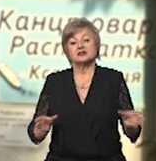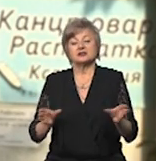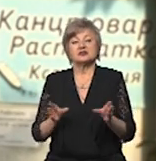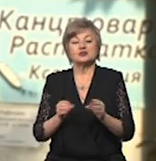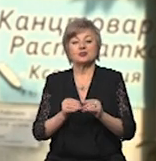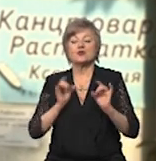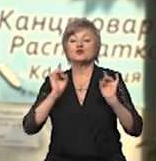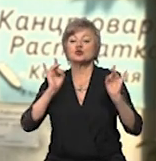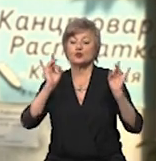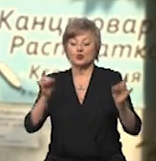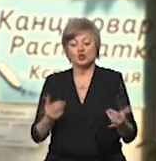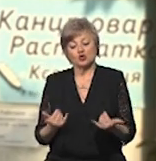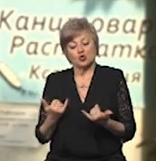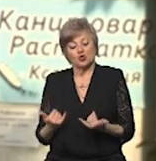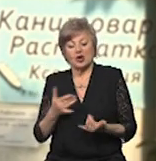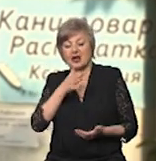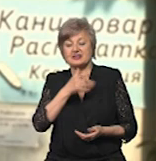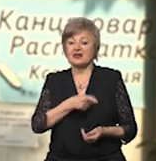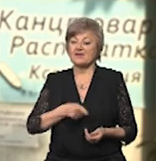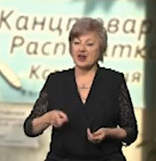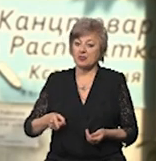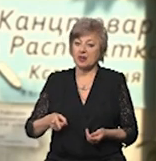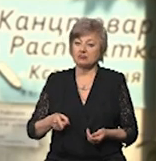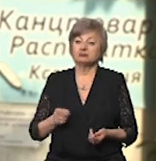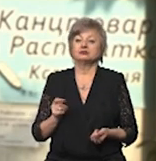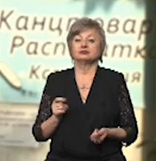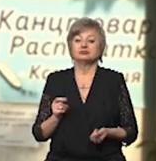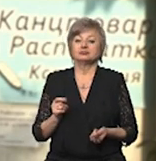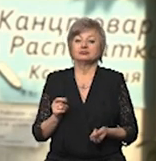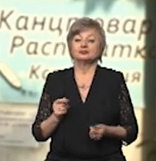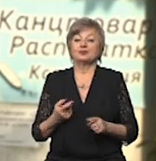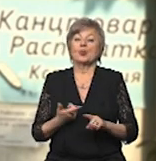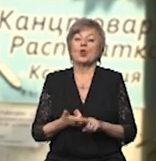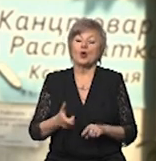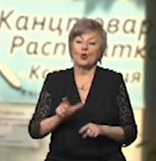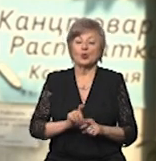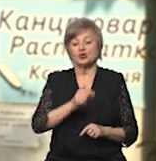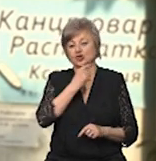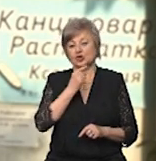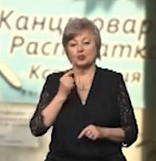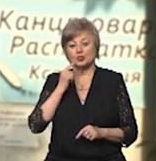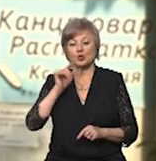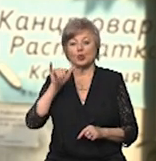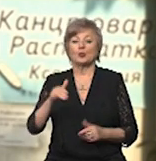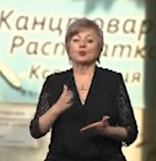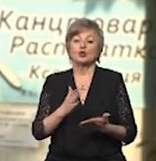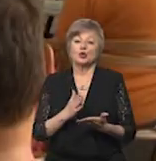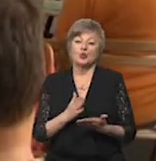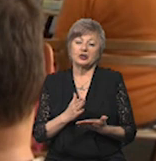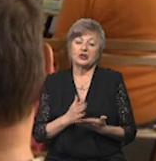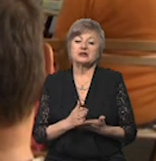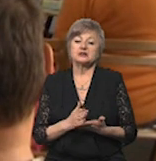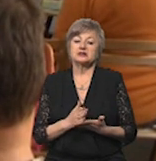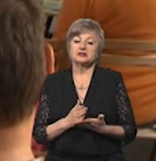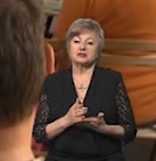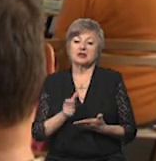співзвучність з сучасними часами якраз. Ну, дуже багато в ній є еклектики.